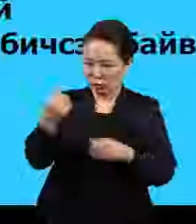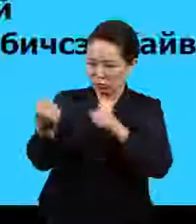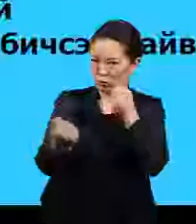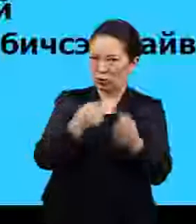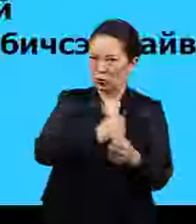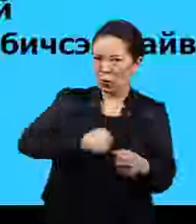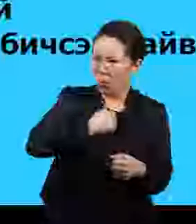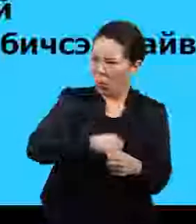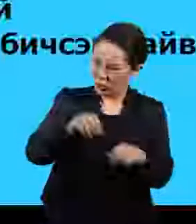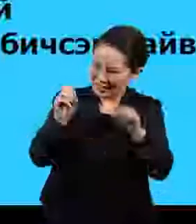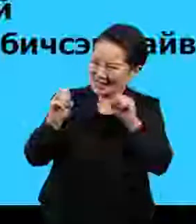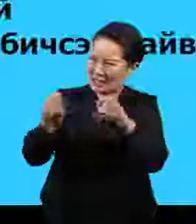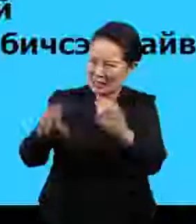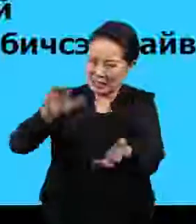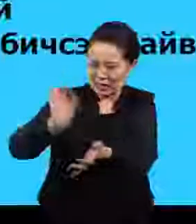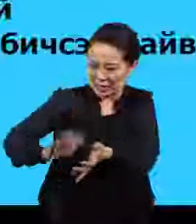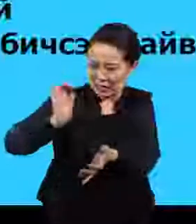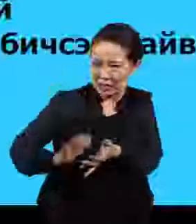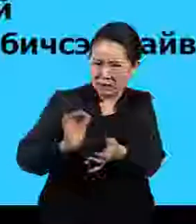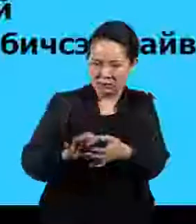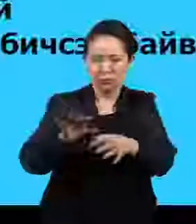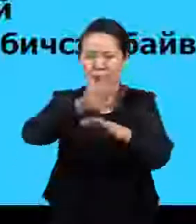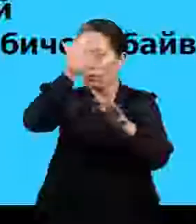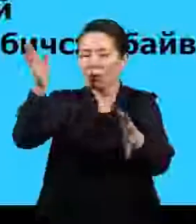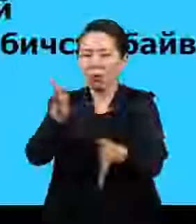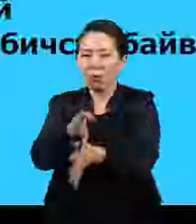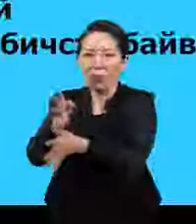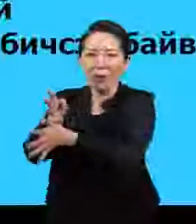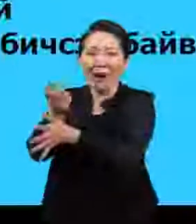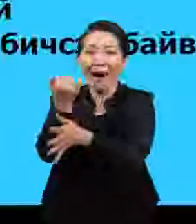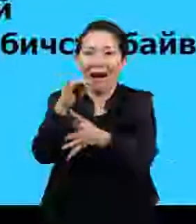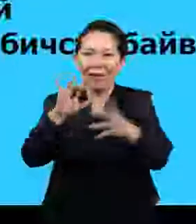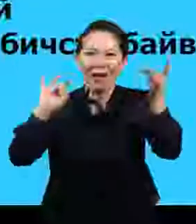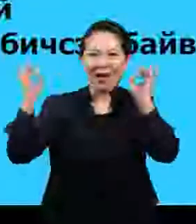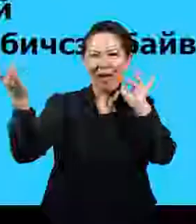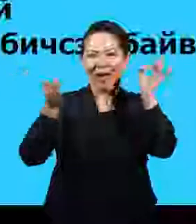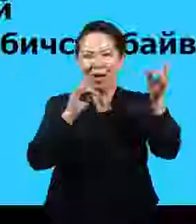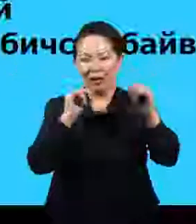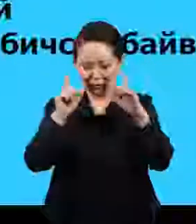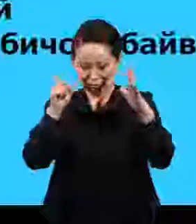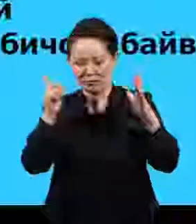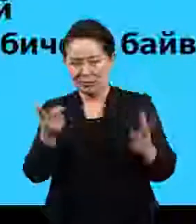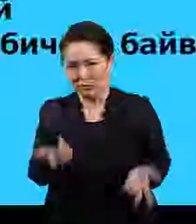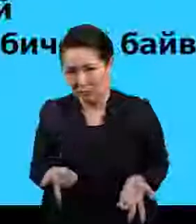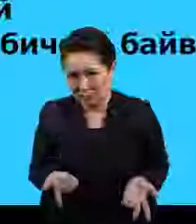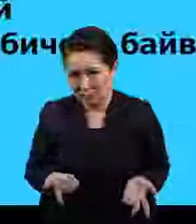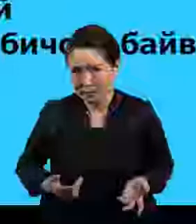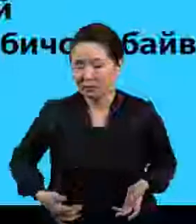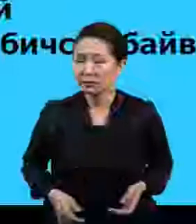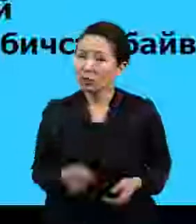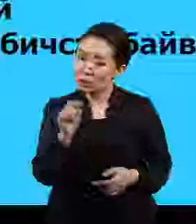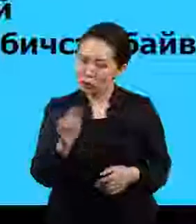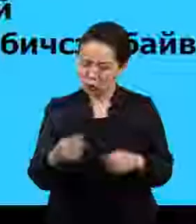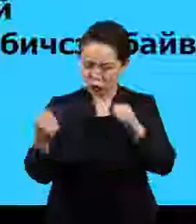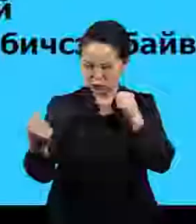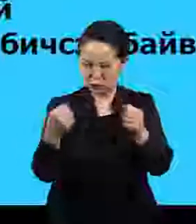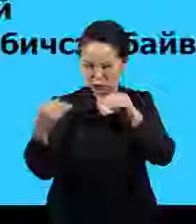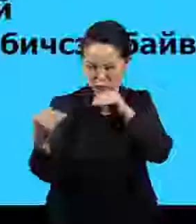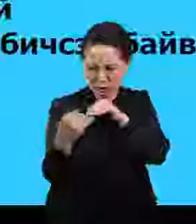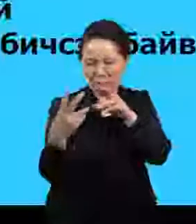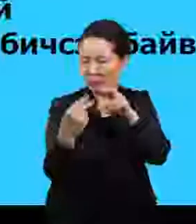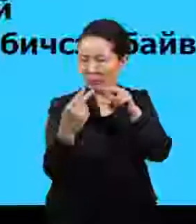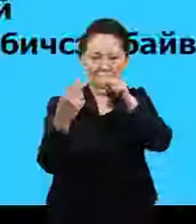жолооч уурлан машины тохиогоо хангинуулан тэр хавийн айлуудын амгалан тавин байдлыг алдагдуулж эхлэв. Хоёр жолоочч